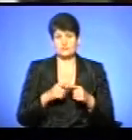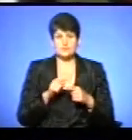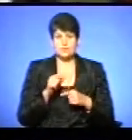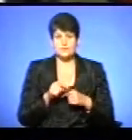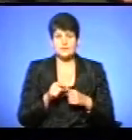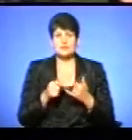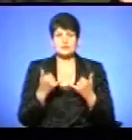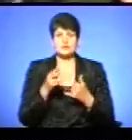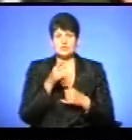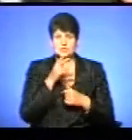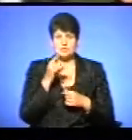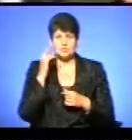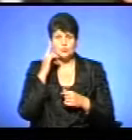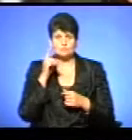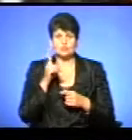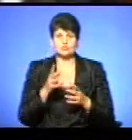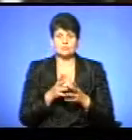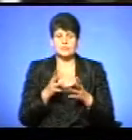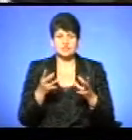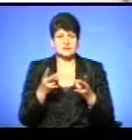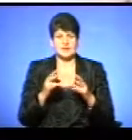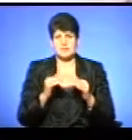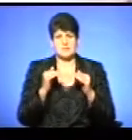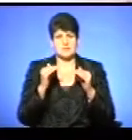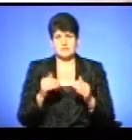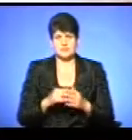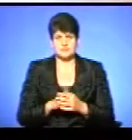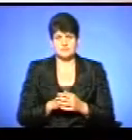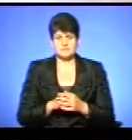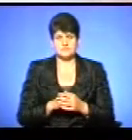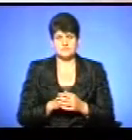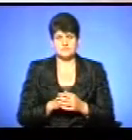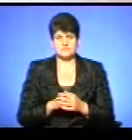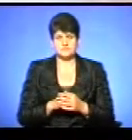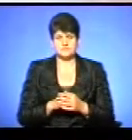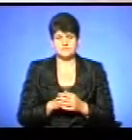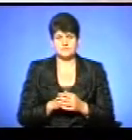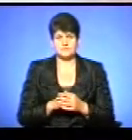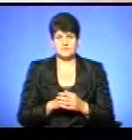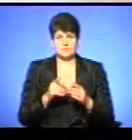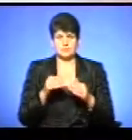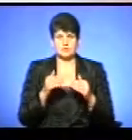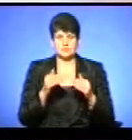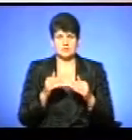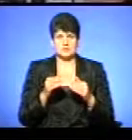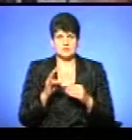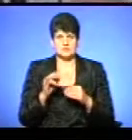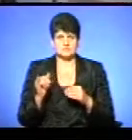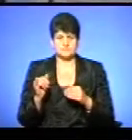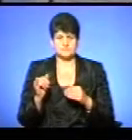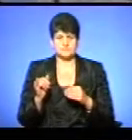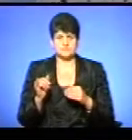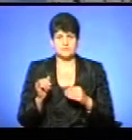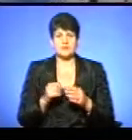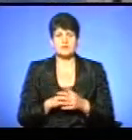даний час, думаю, таке, як є, більшого вже не треба піднімати. Багато. Багато, бо готові платити такі гроші? Ні.